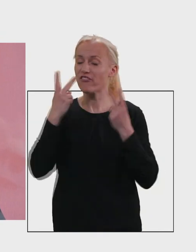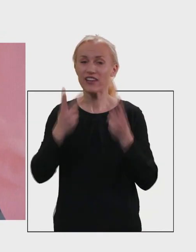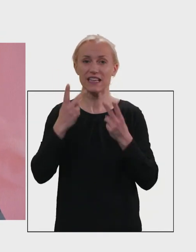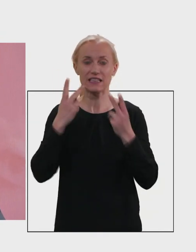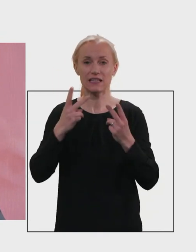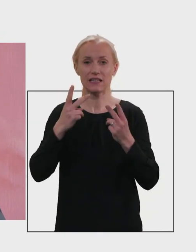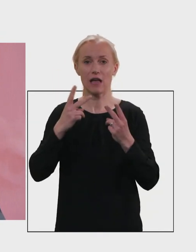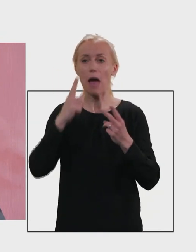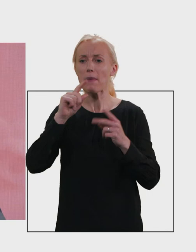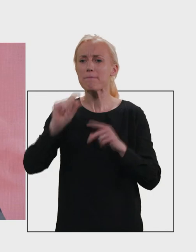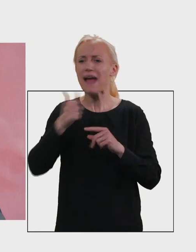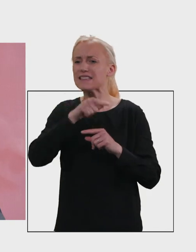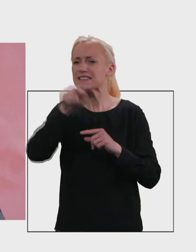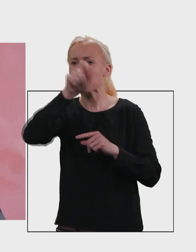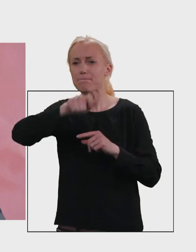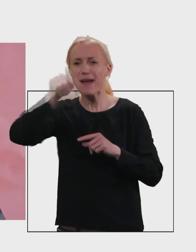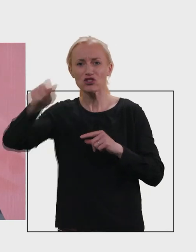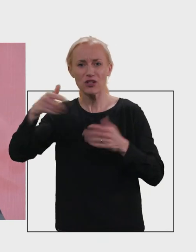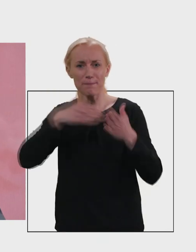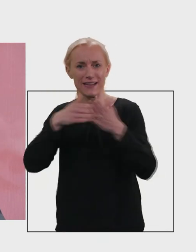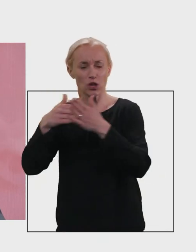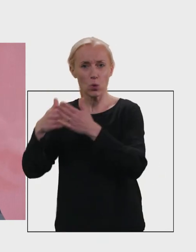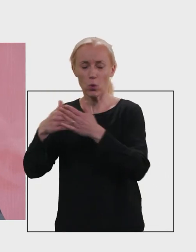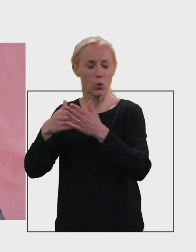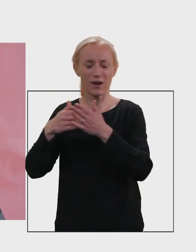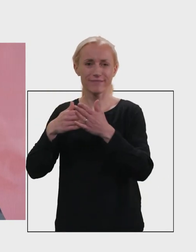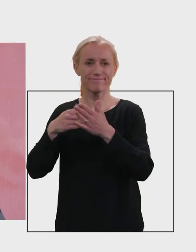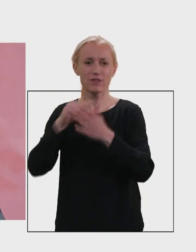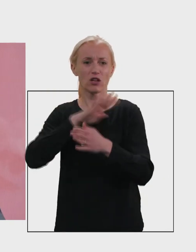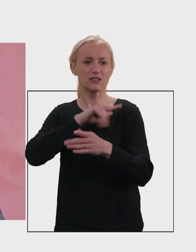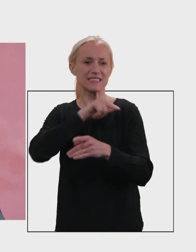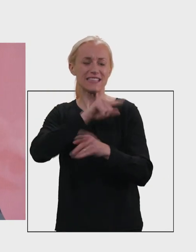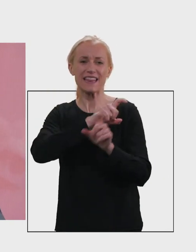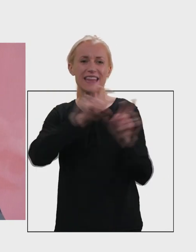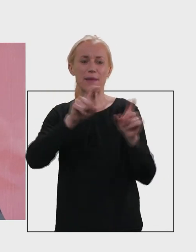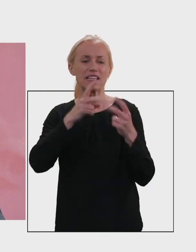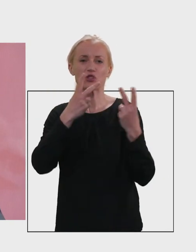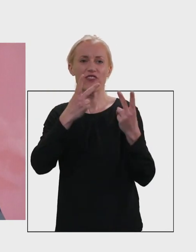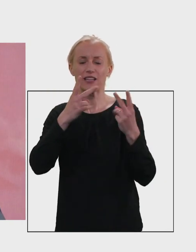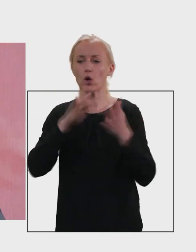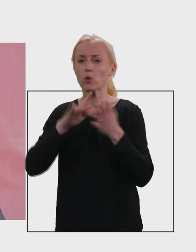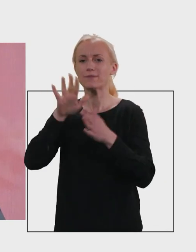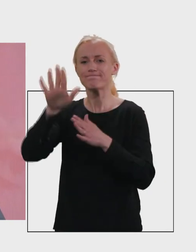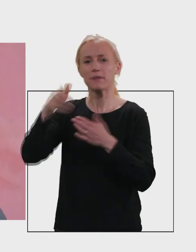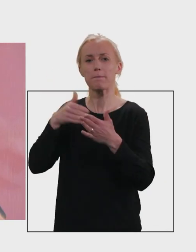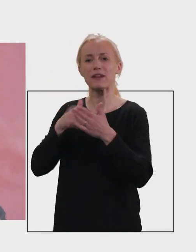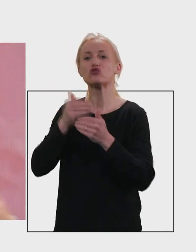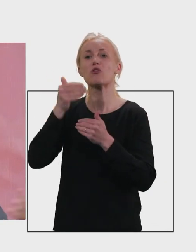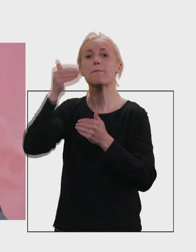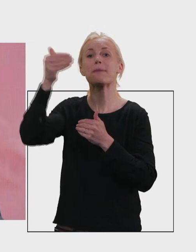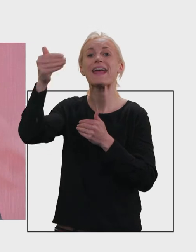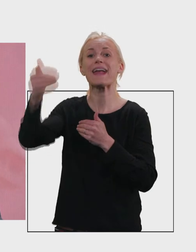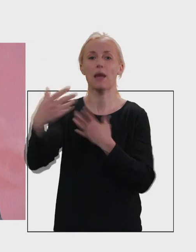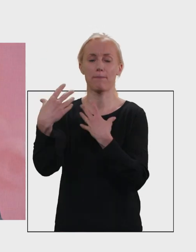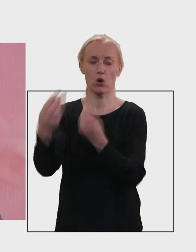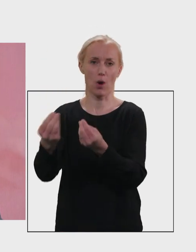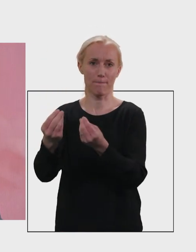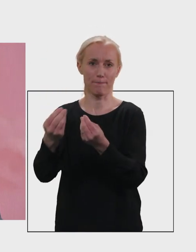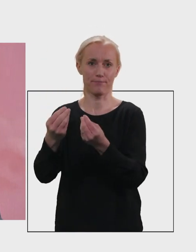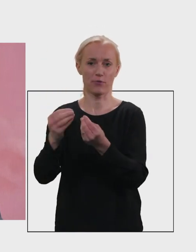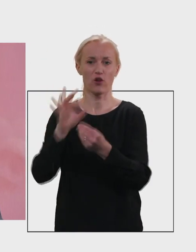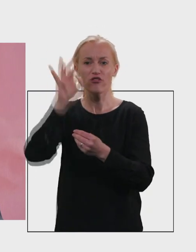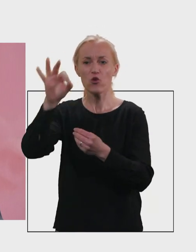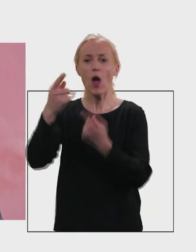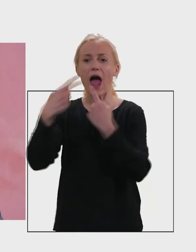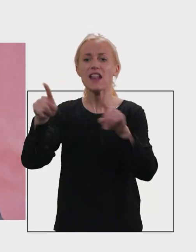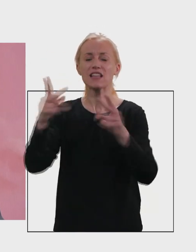allermeisten Menschen mit Behinderungen ist dieses Thema gar nicht so sehr wichtig, weil sie ihre Behinderung später bekommen. Und dann spielen andere Dinge eine